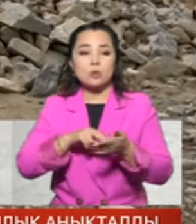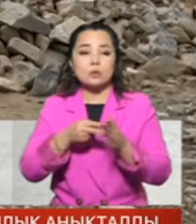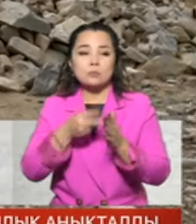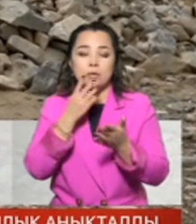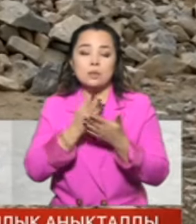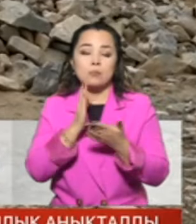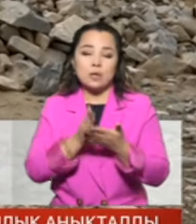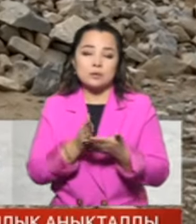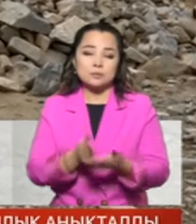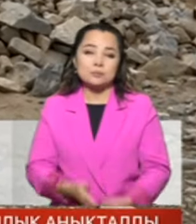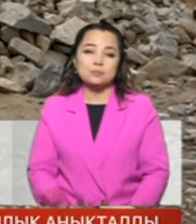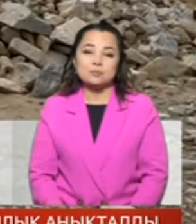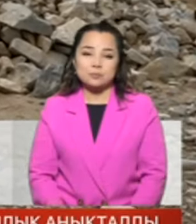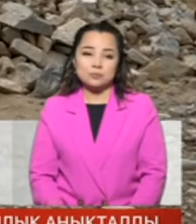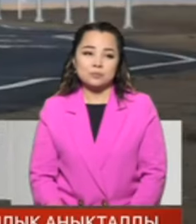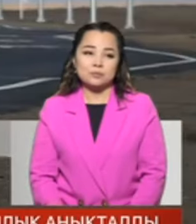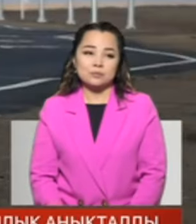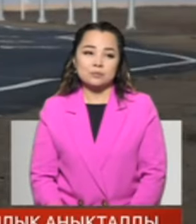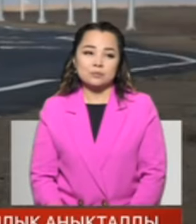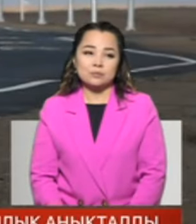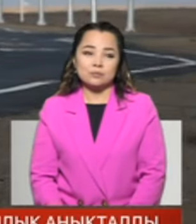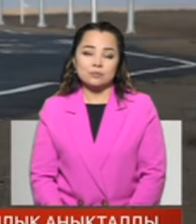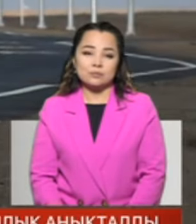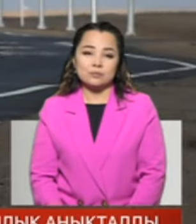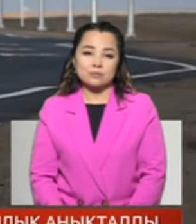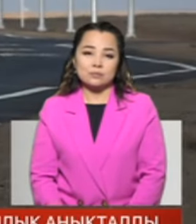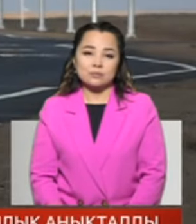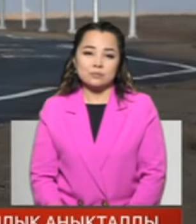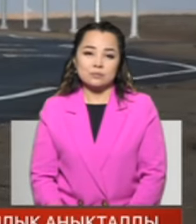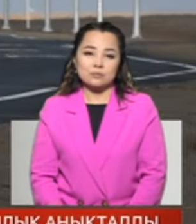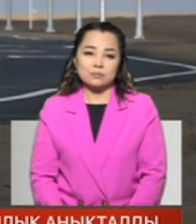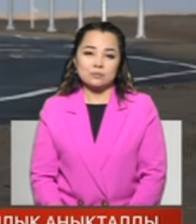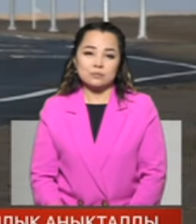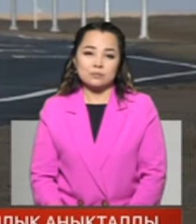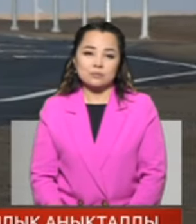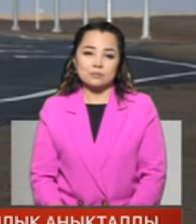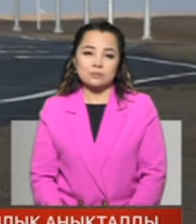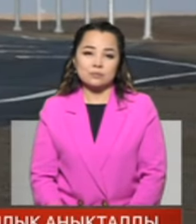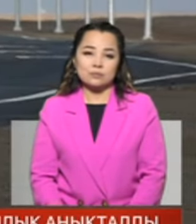жоспарлануда. Әділбек Серікұлы, Нұрлыбек Нұрмахан, Қазақстан ұлттық телеарнасы, Қызылорда облысынан.